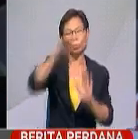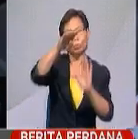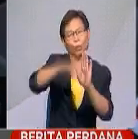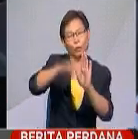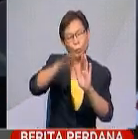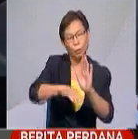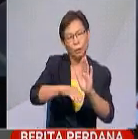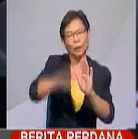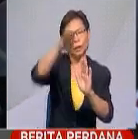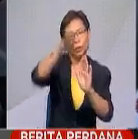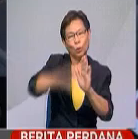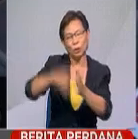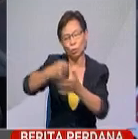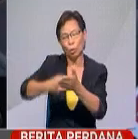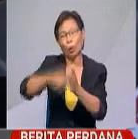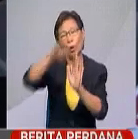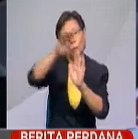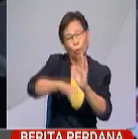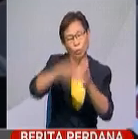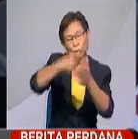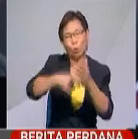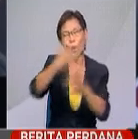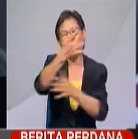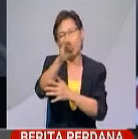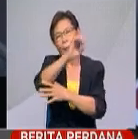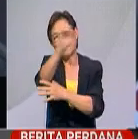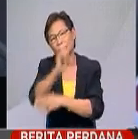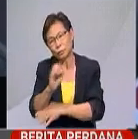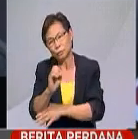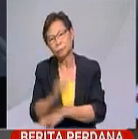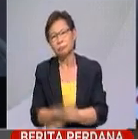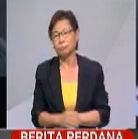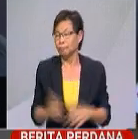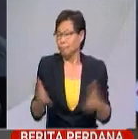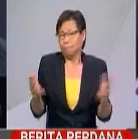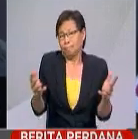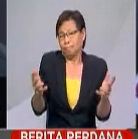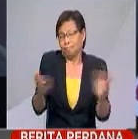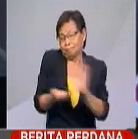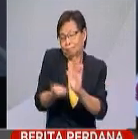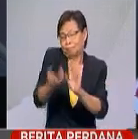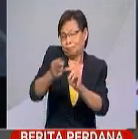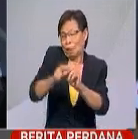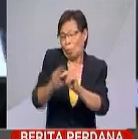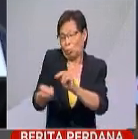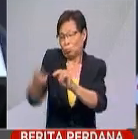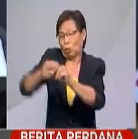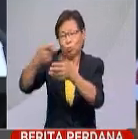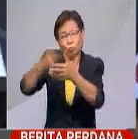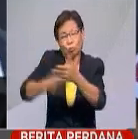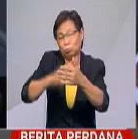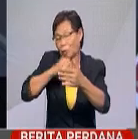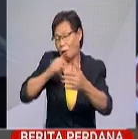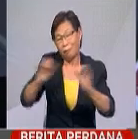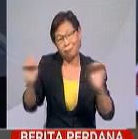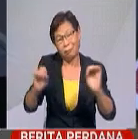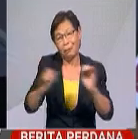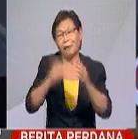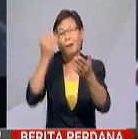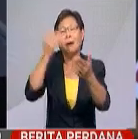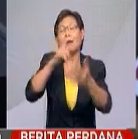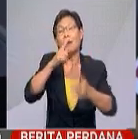Mengurangkan tol sebanyak 18% dan tidak ada kenaikan tol selama